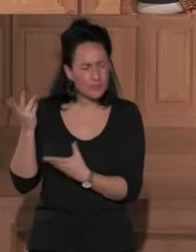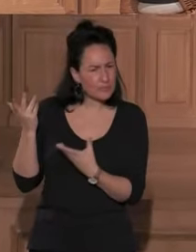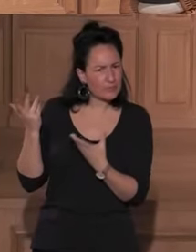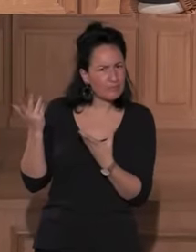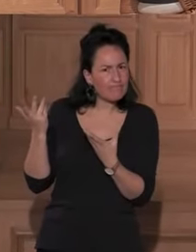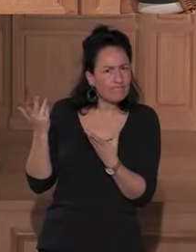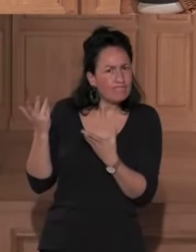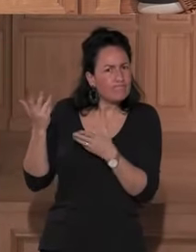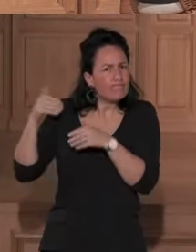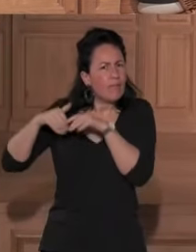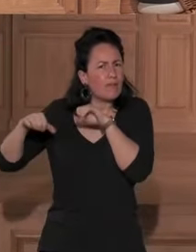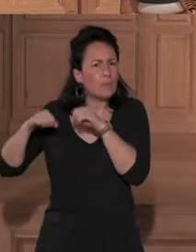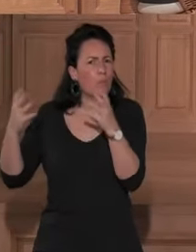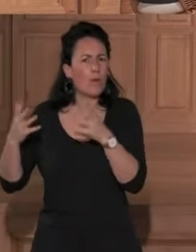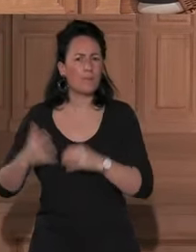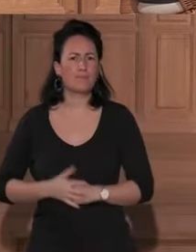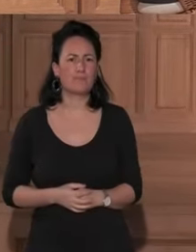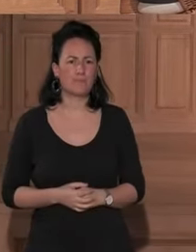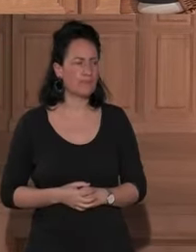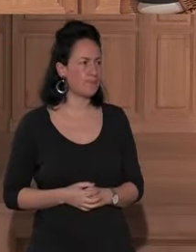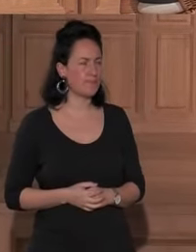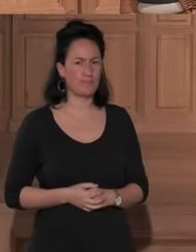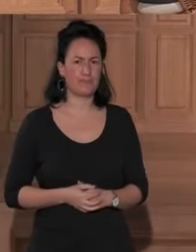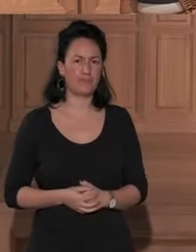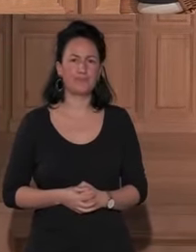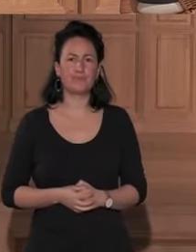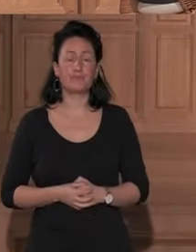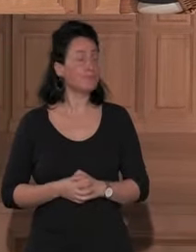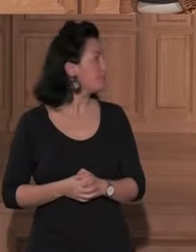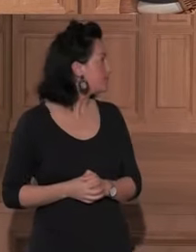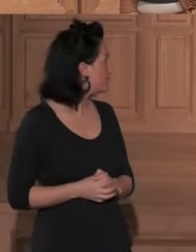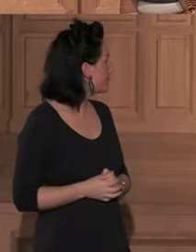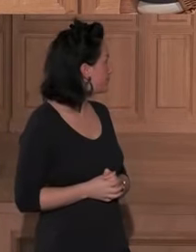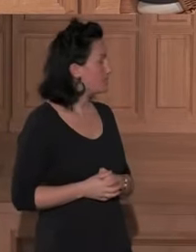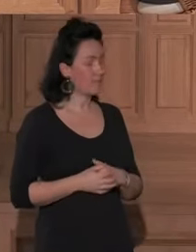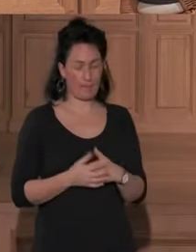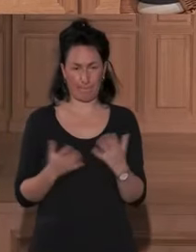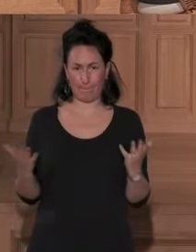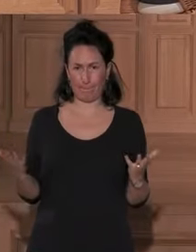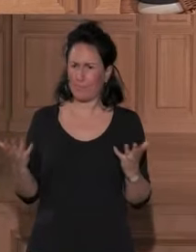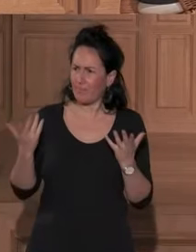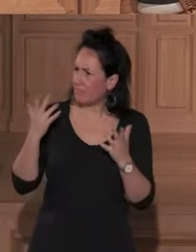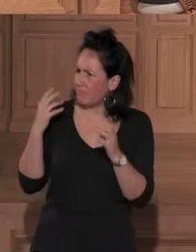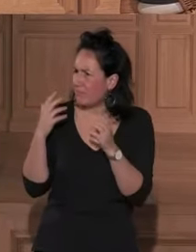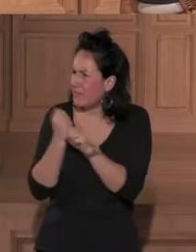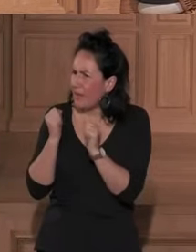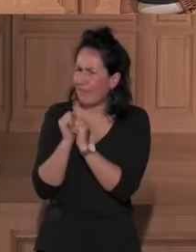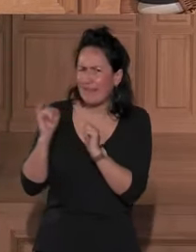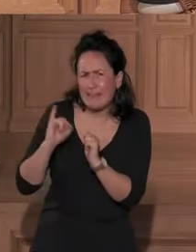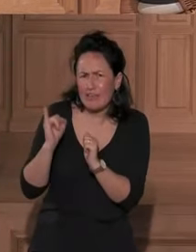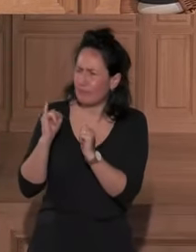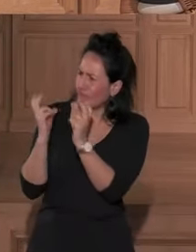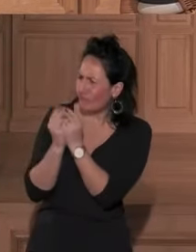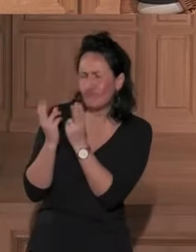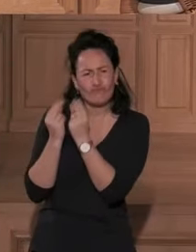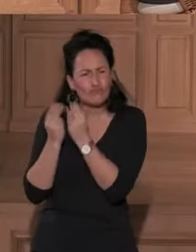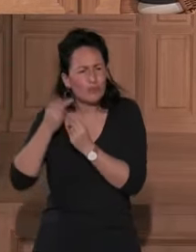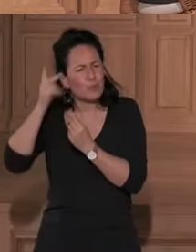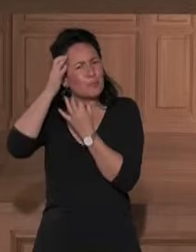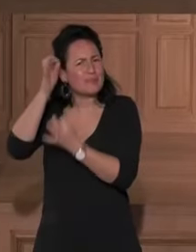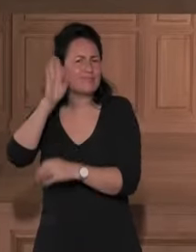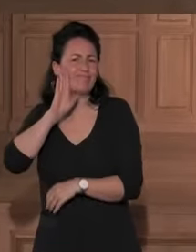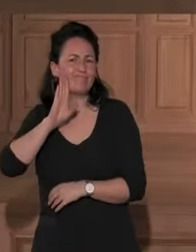guillemets? C'est la meilleure personne qui peut vous le décrire. Regarde Stéphane, mais vous compléterez. Bien sûr. Avec qui ça travaille, dites-nous un peu